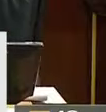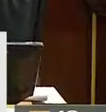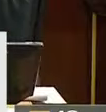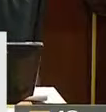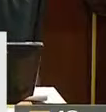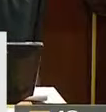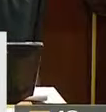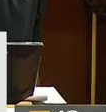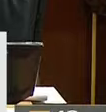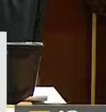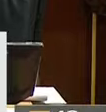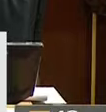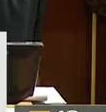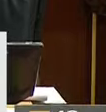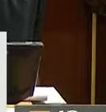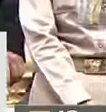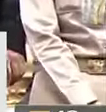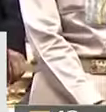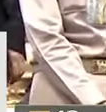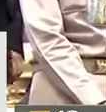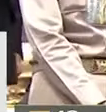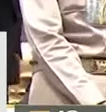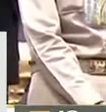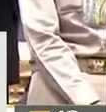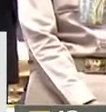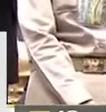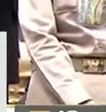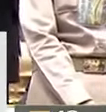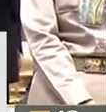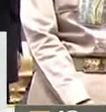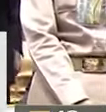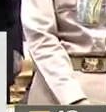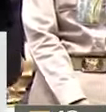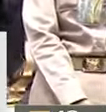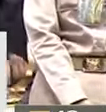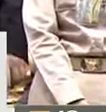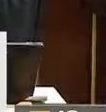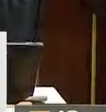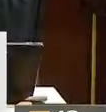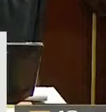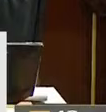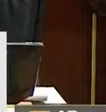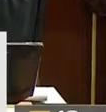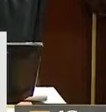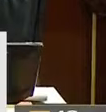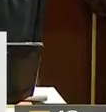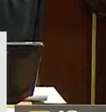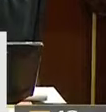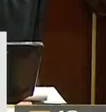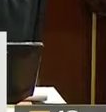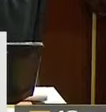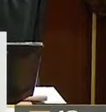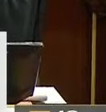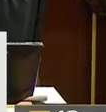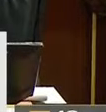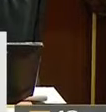จิราพรสินธุภัย คุณธนาธรจึงรุ่งเรืองกิจค่ะ 92นายจิรายุท